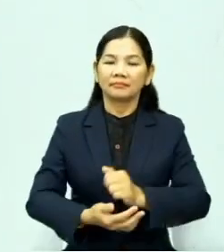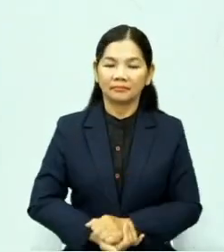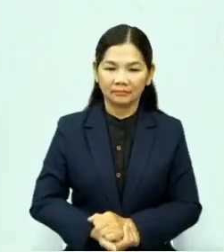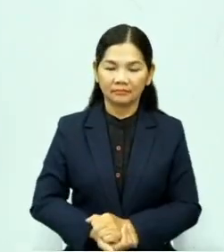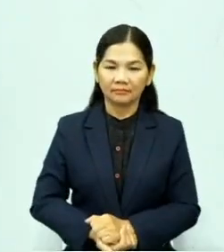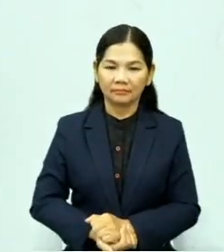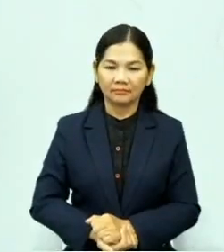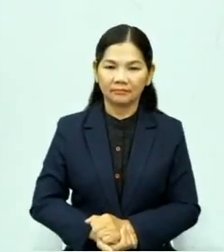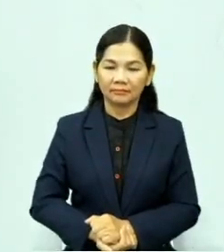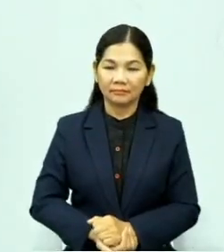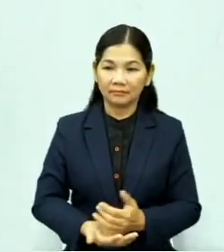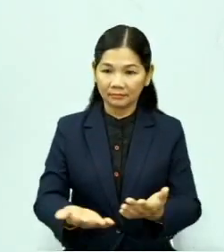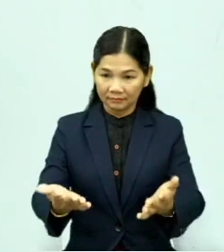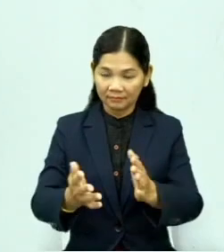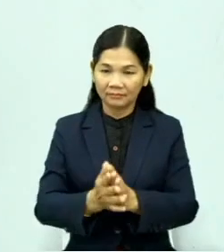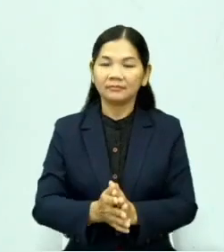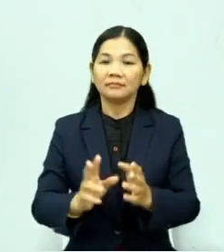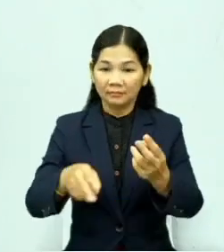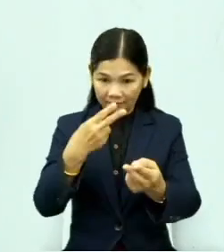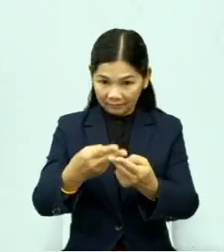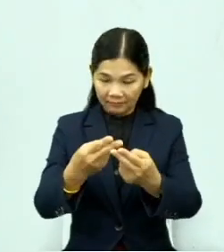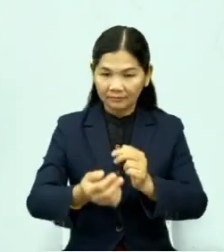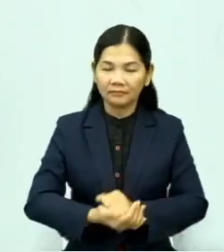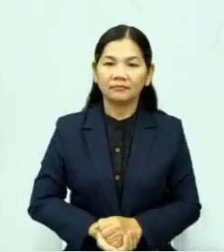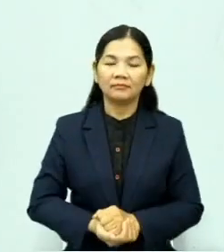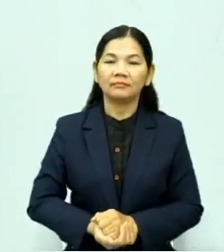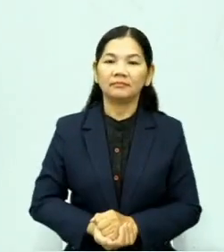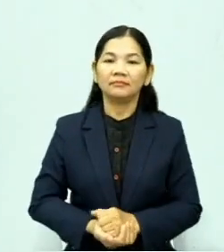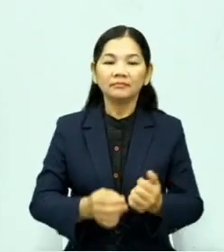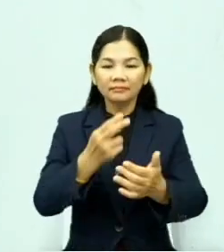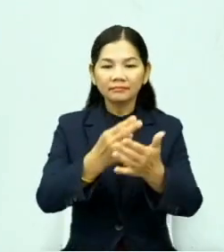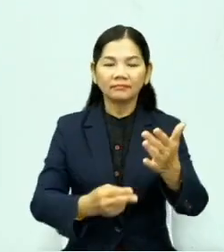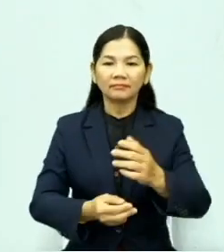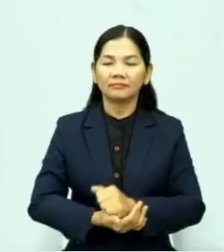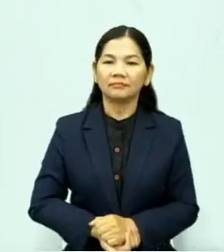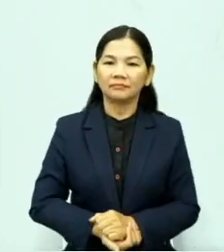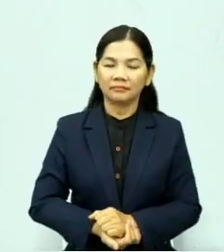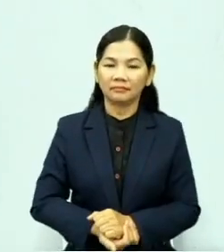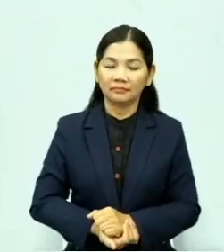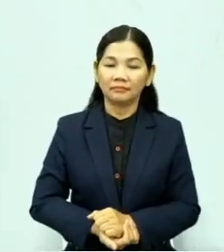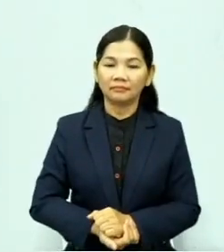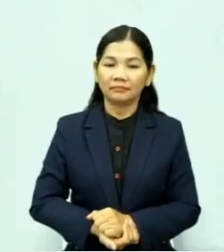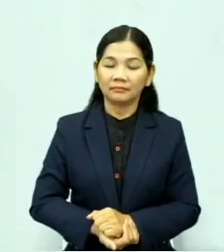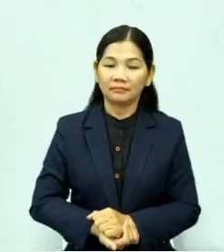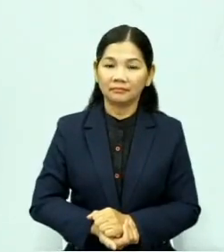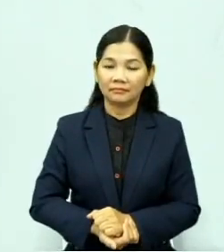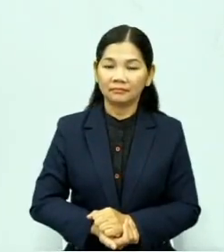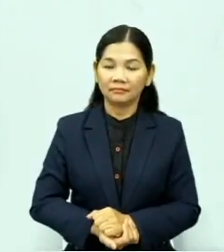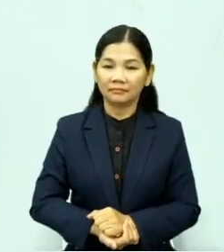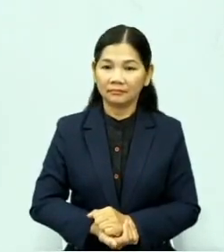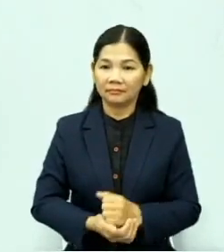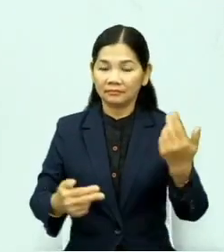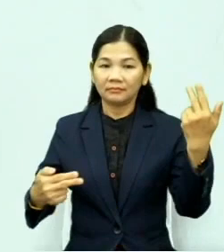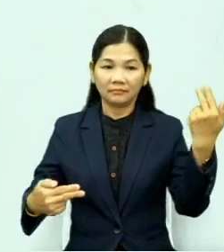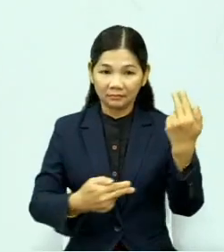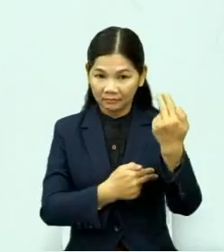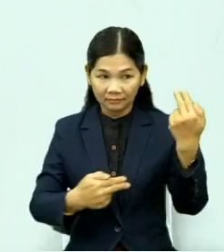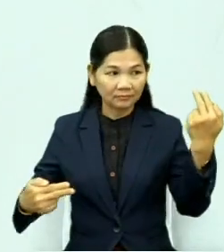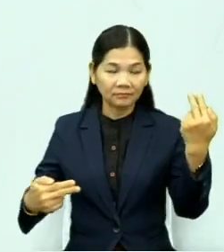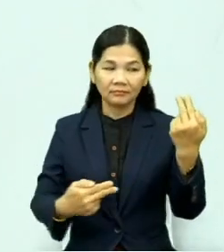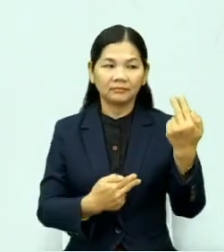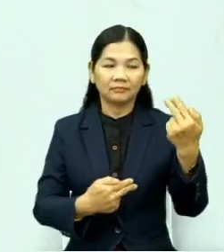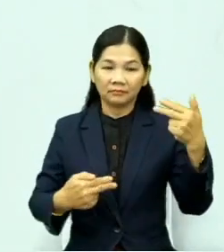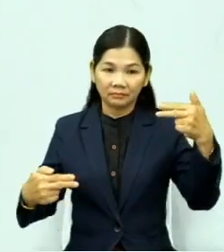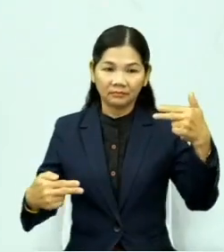con Chà, ta lấy con chô rung chlái Miền ấy khá ta con Chà, miền, miền trô Chà, là ổn nà con